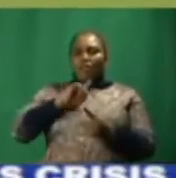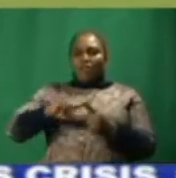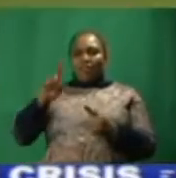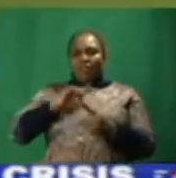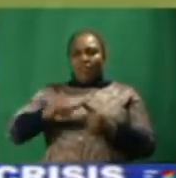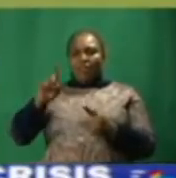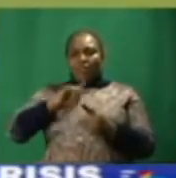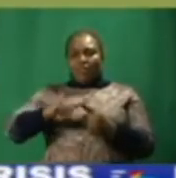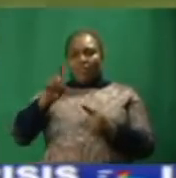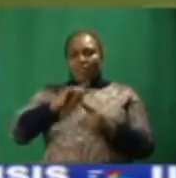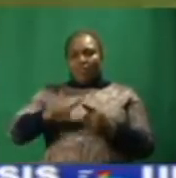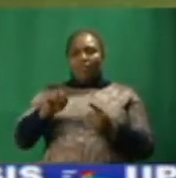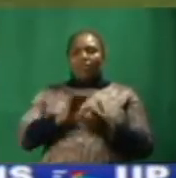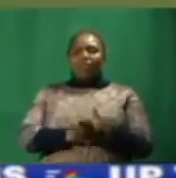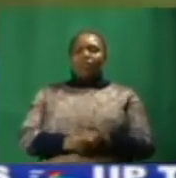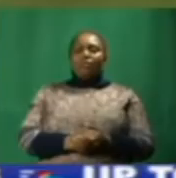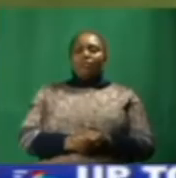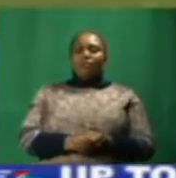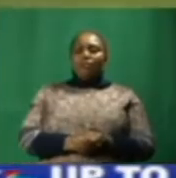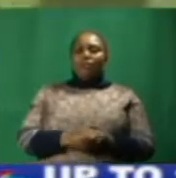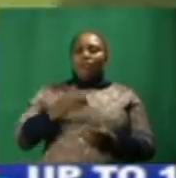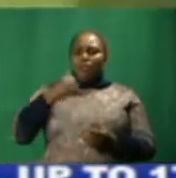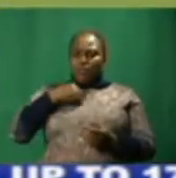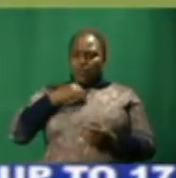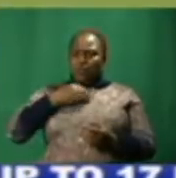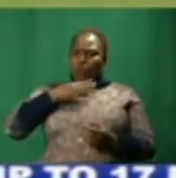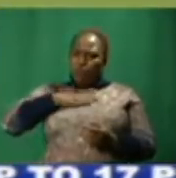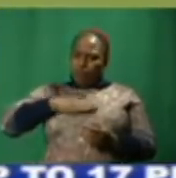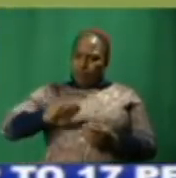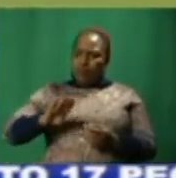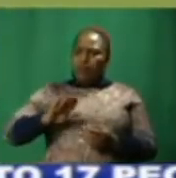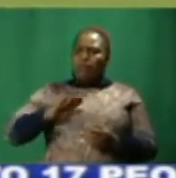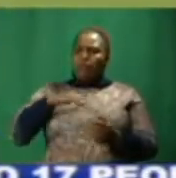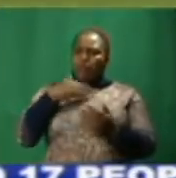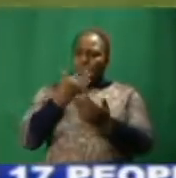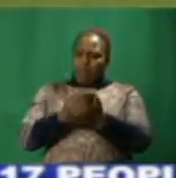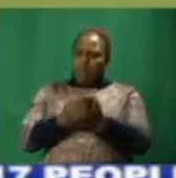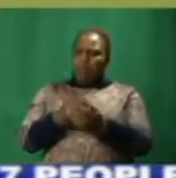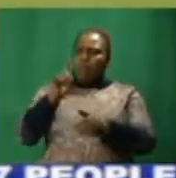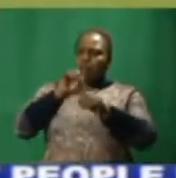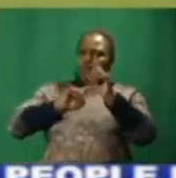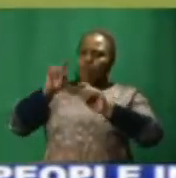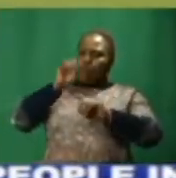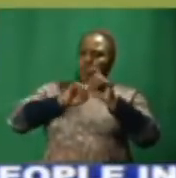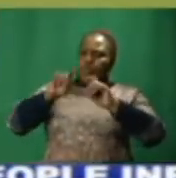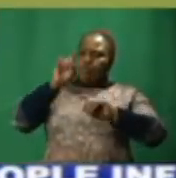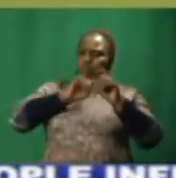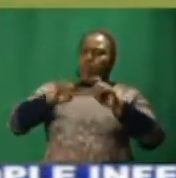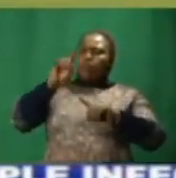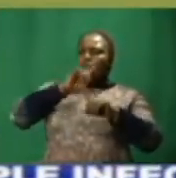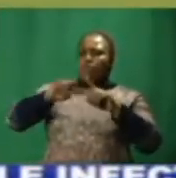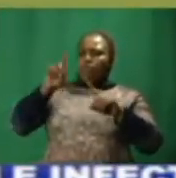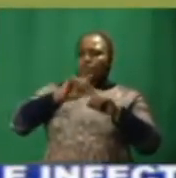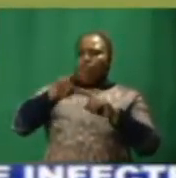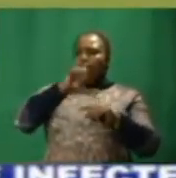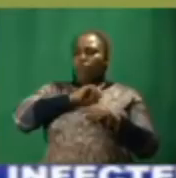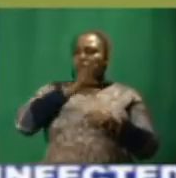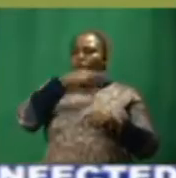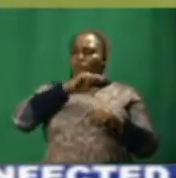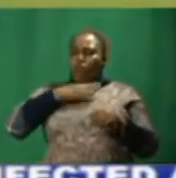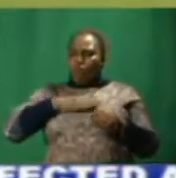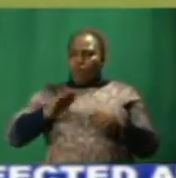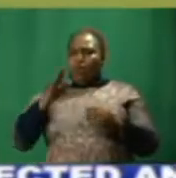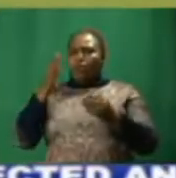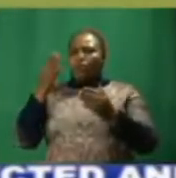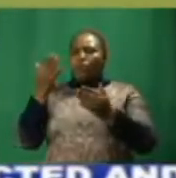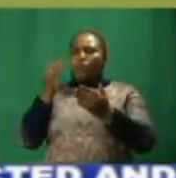Singacela nathi phinze futhi ukuthi ke sicela kubuyela kuze phela sitokhona kufukula umnotho ngoba nasithola le